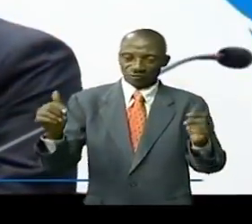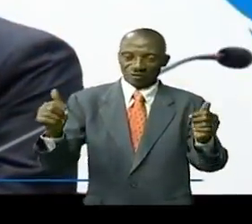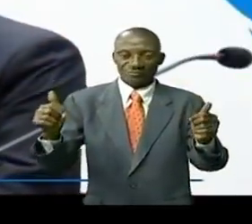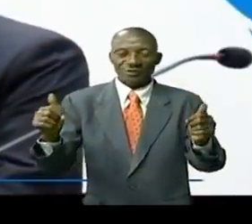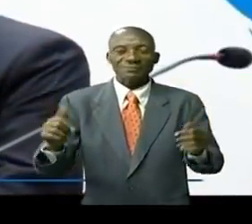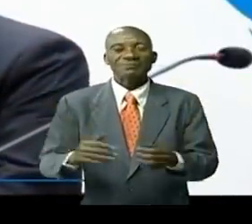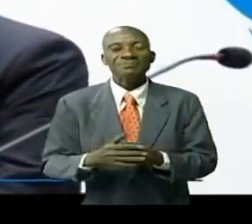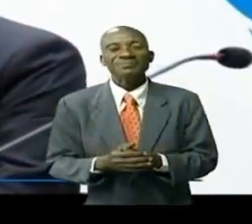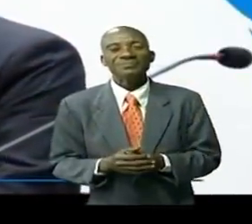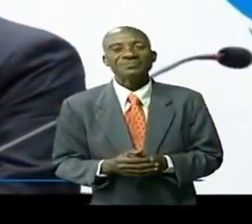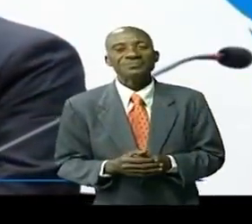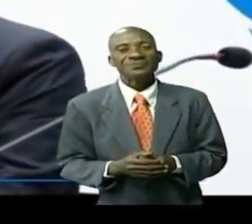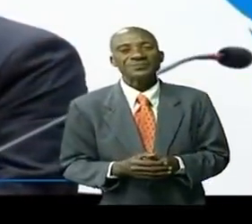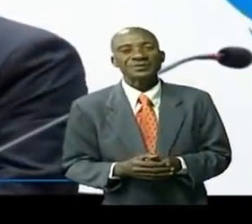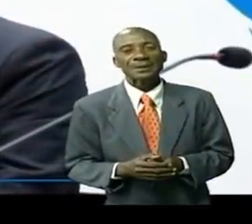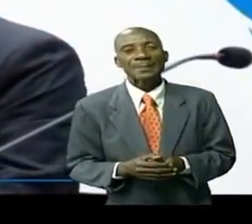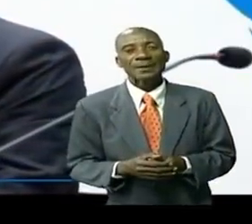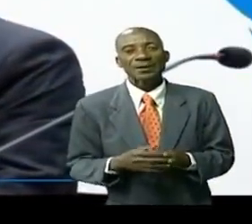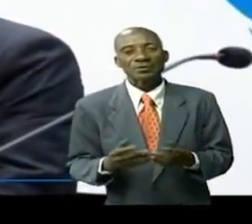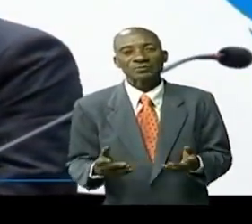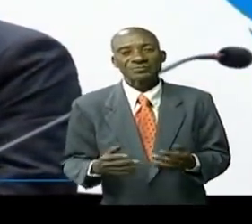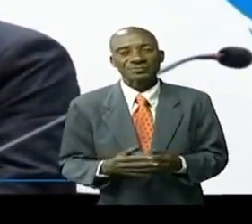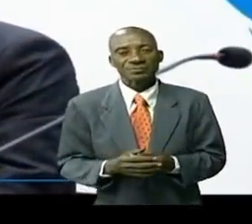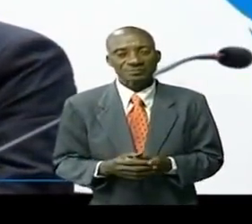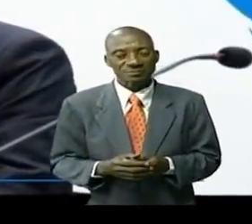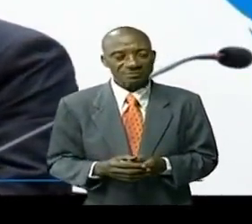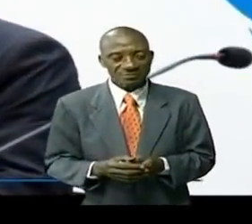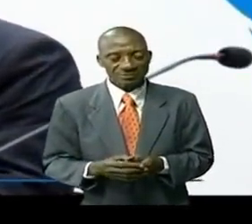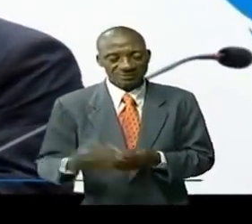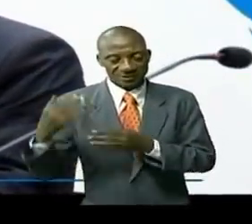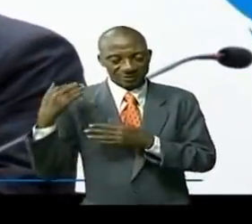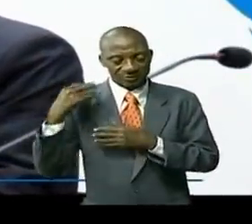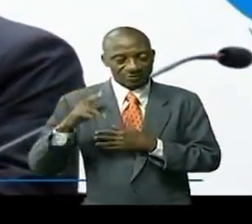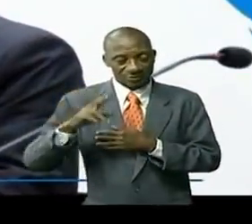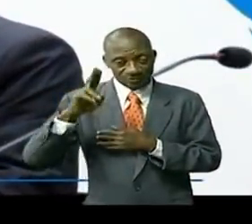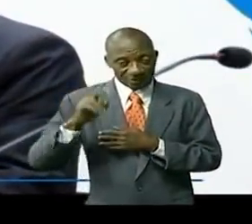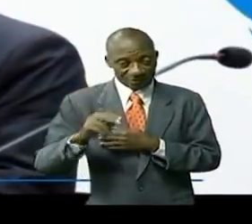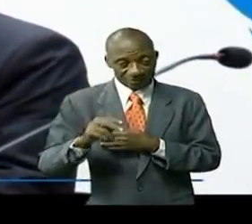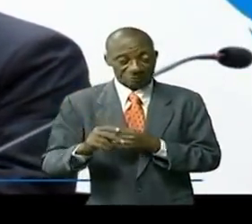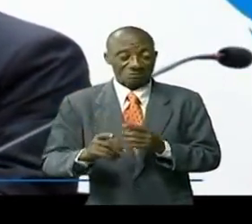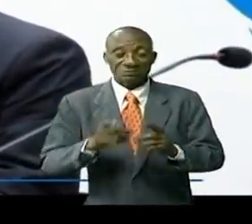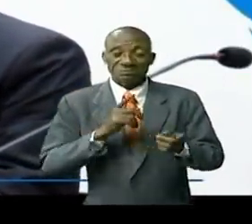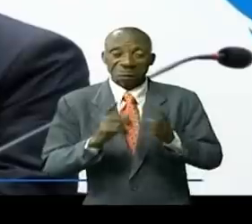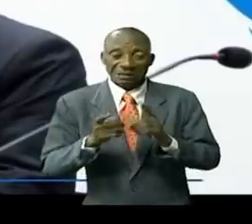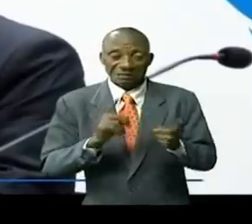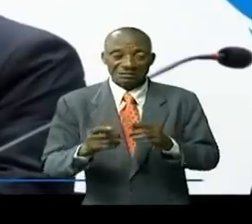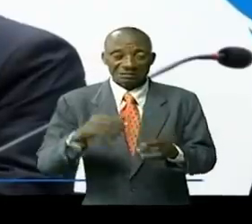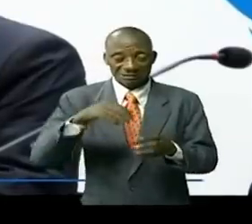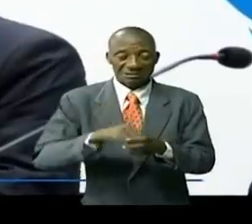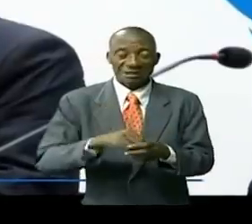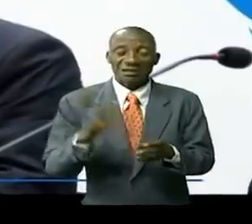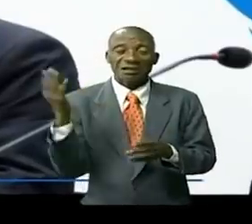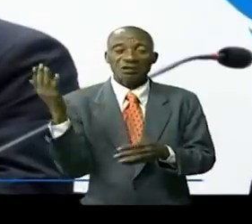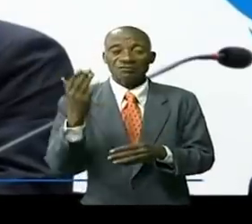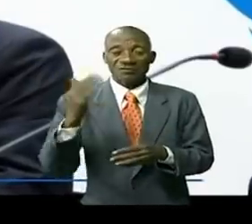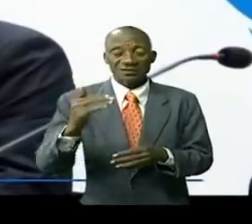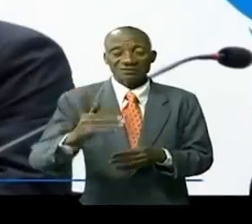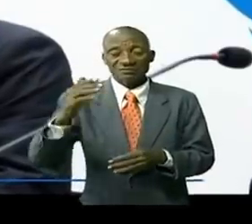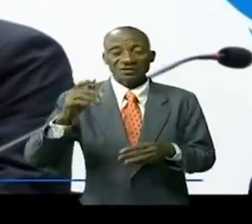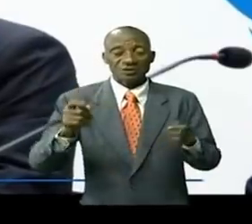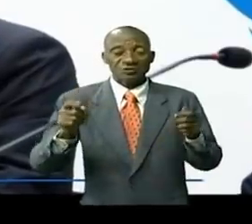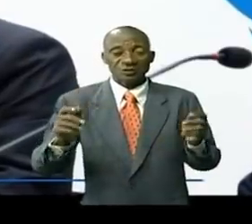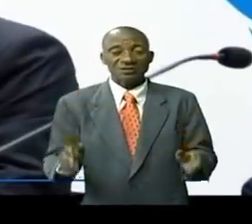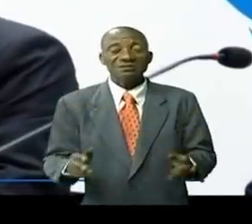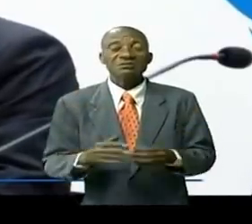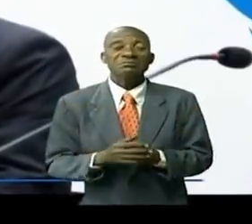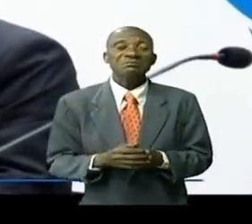disons que nous sommes des partenaires vigilants et déterminés au respect des libertés fondamentales, à la conduite, encore une fois, des opérations militaires avec en